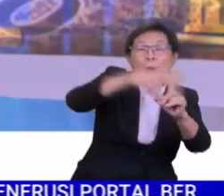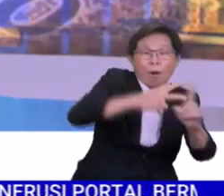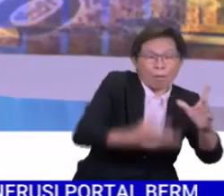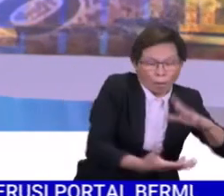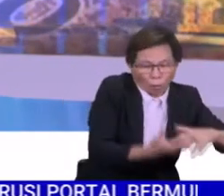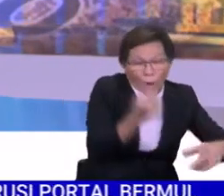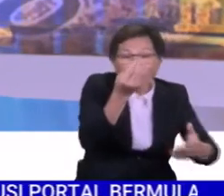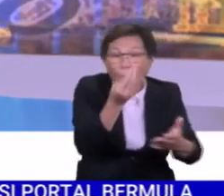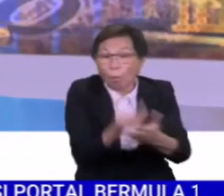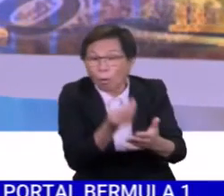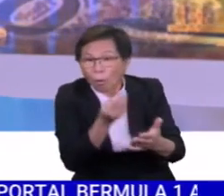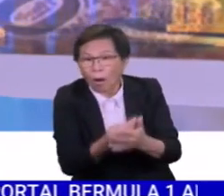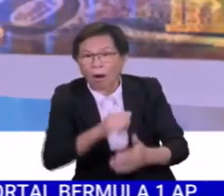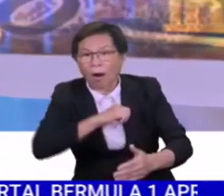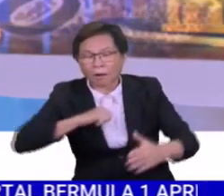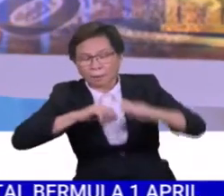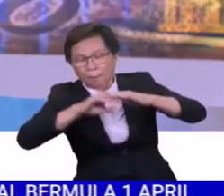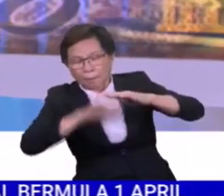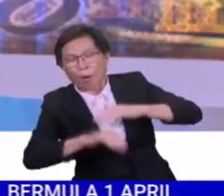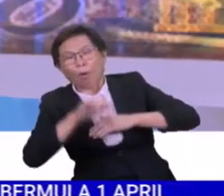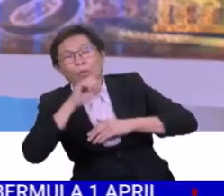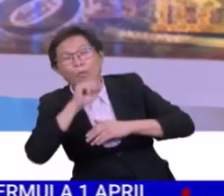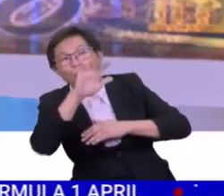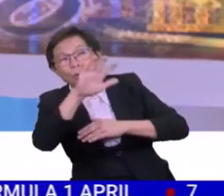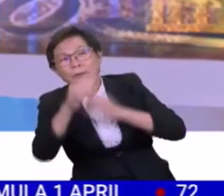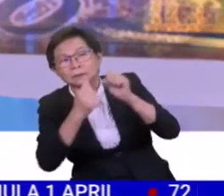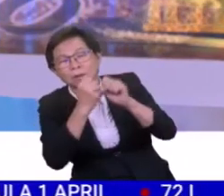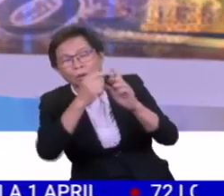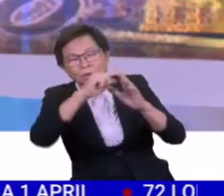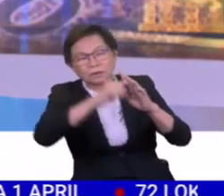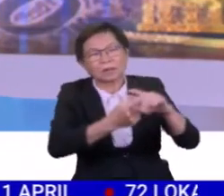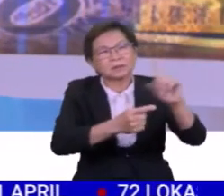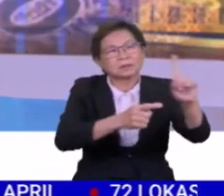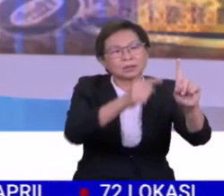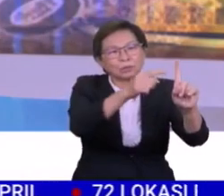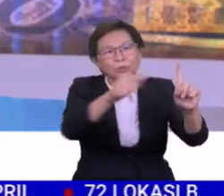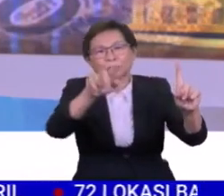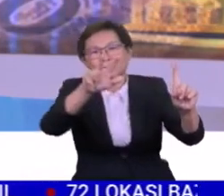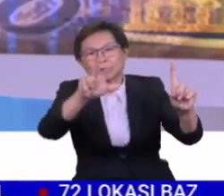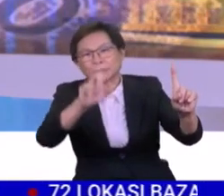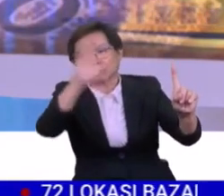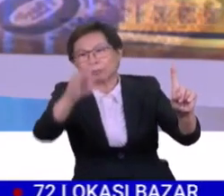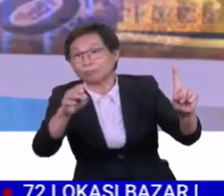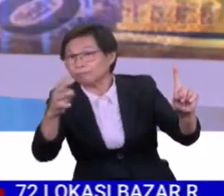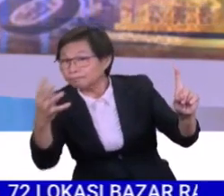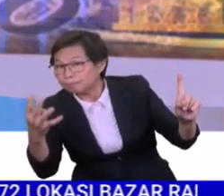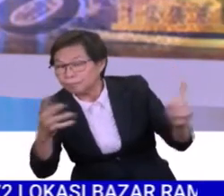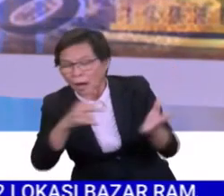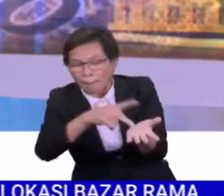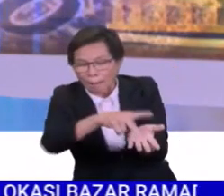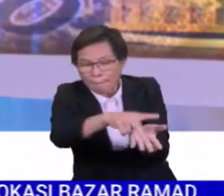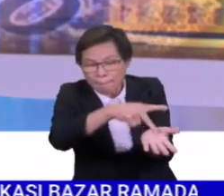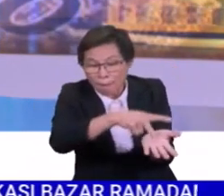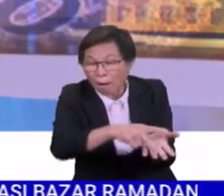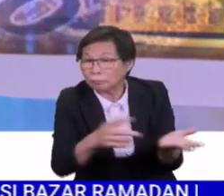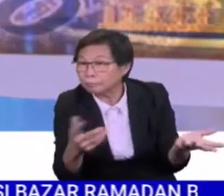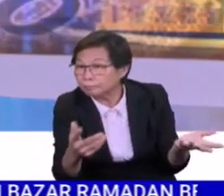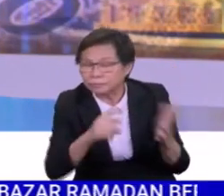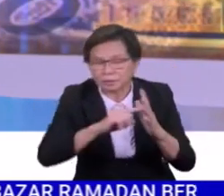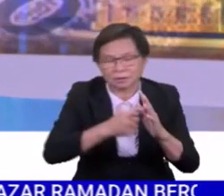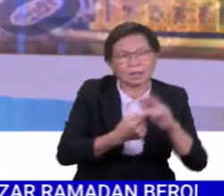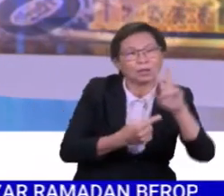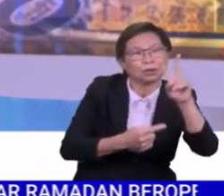dibuka kepada ahli dibawah umur 55 tahun bermula satu hingga 30 April ini pembayarannya dibuat mulai